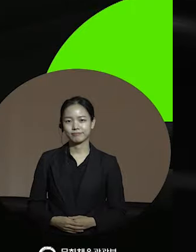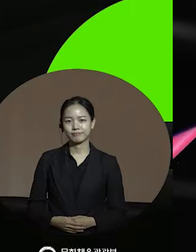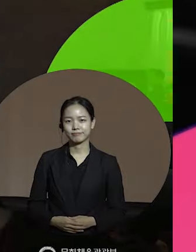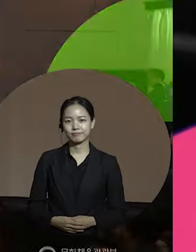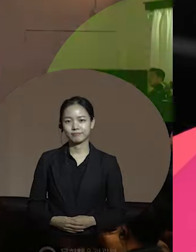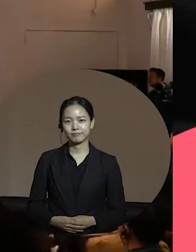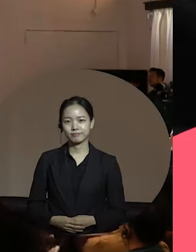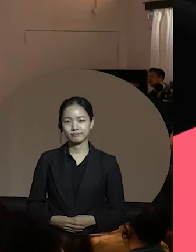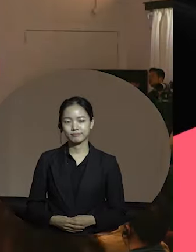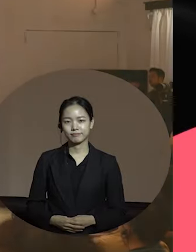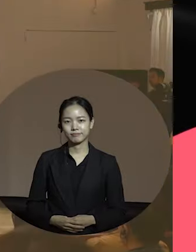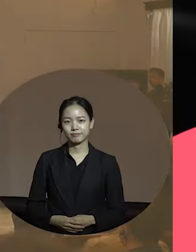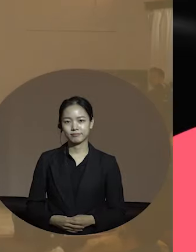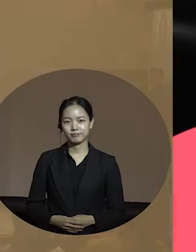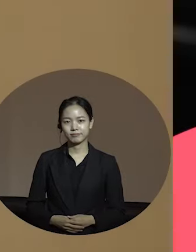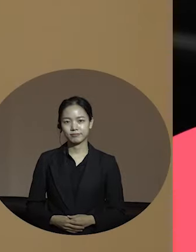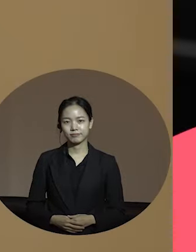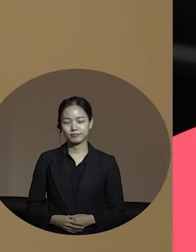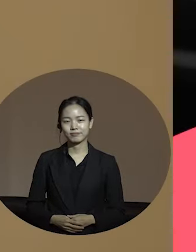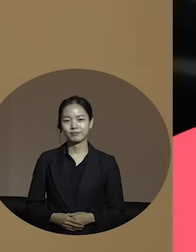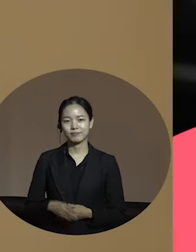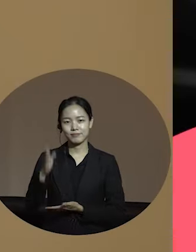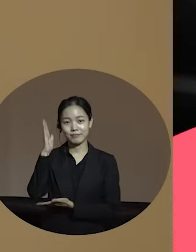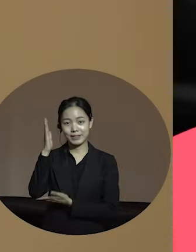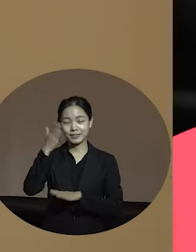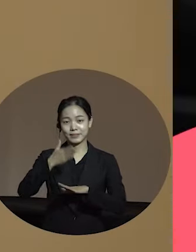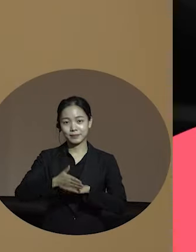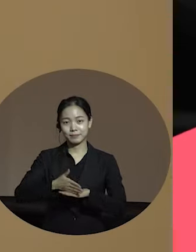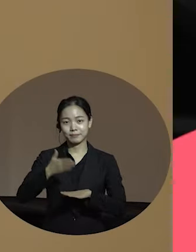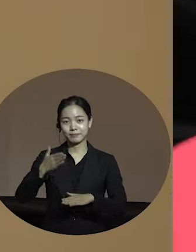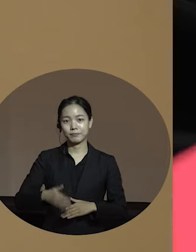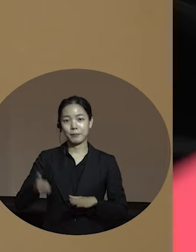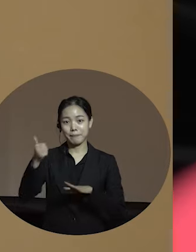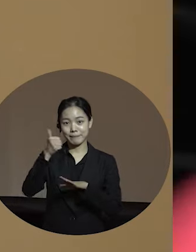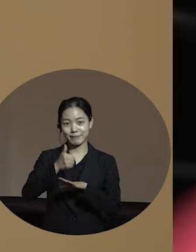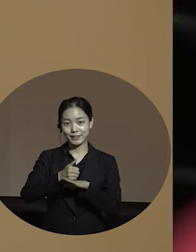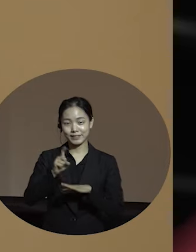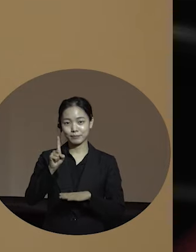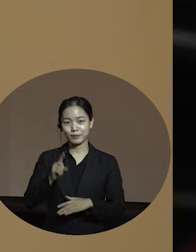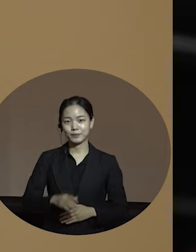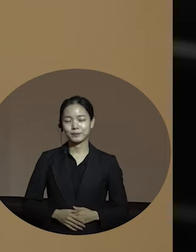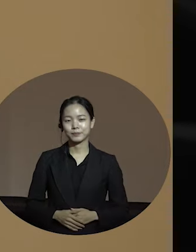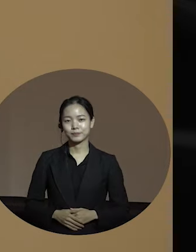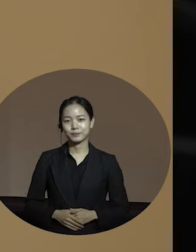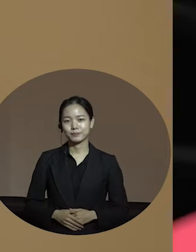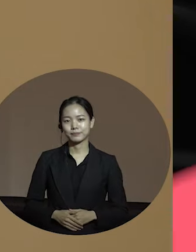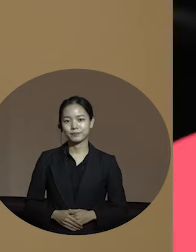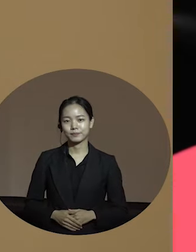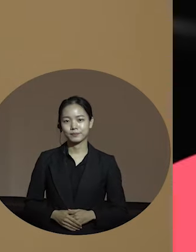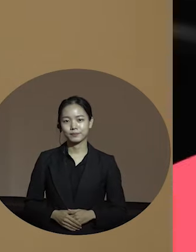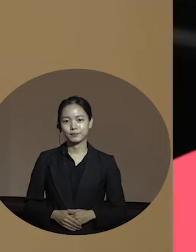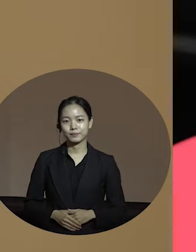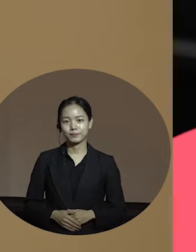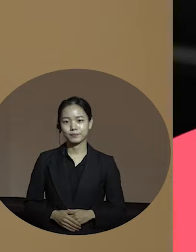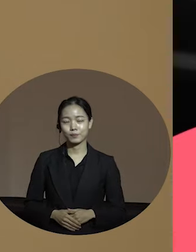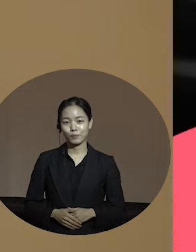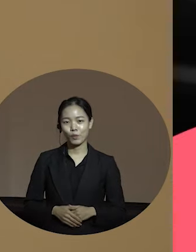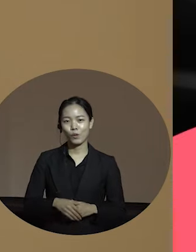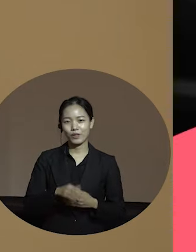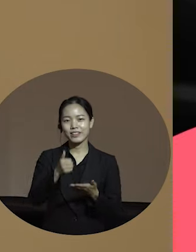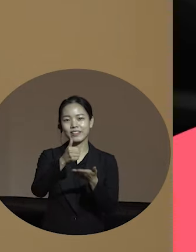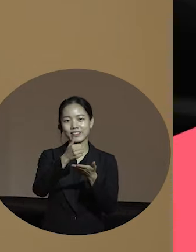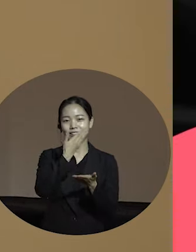네, 김승수 의원님의 축사 감사합니다. 마지막으로 저희 몇 분만 좀 더